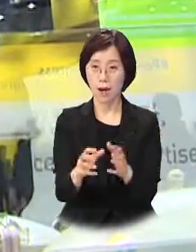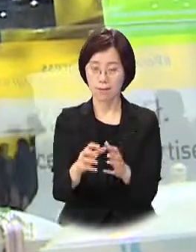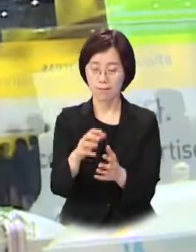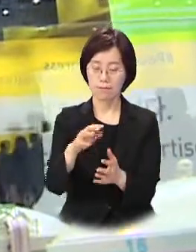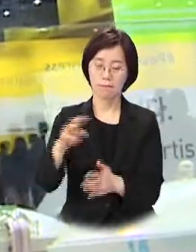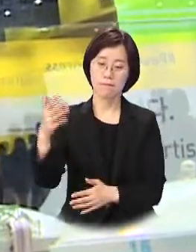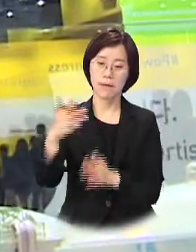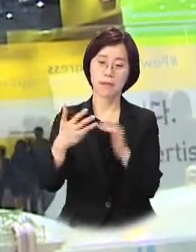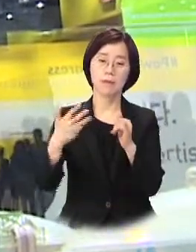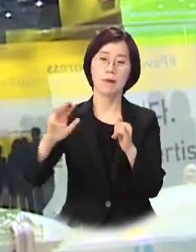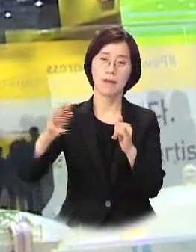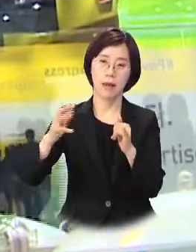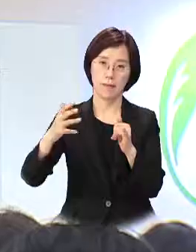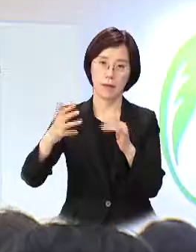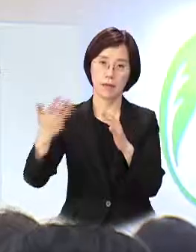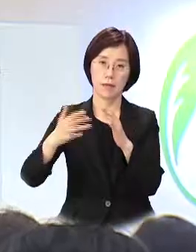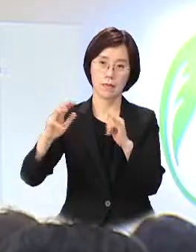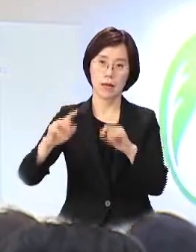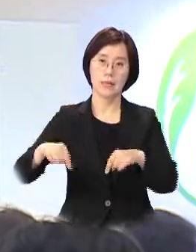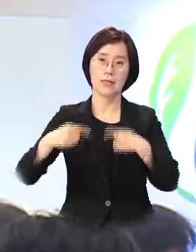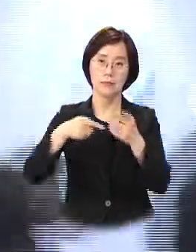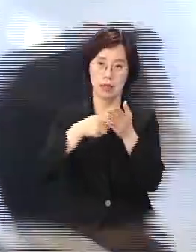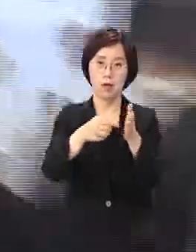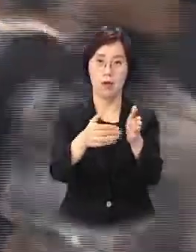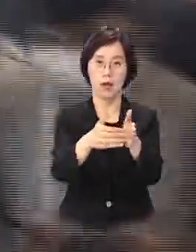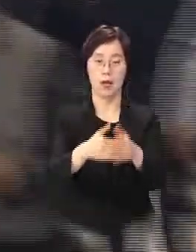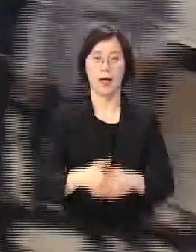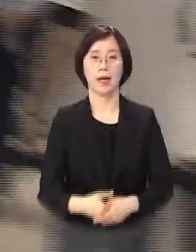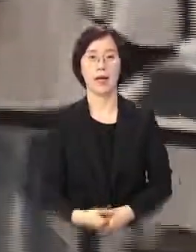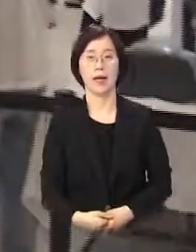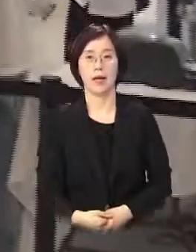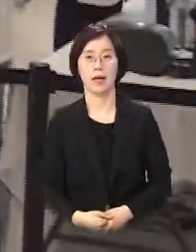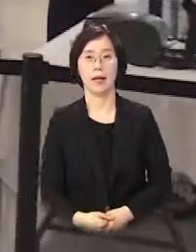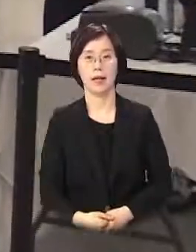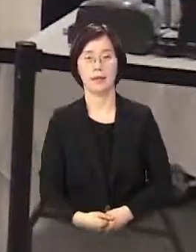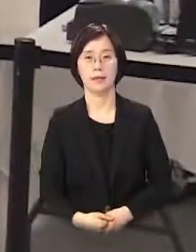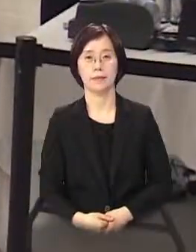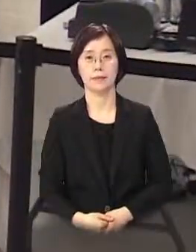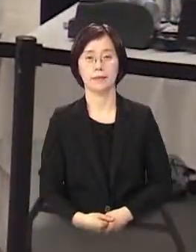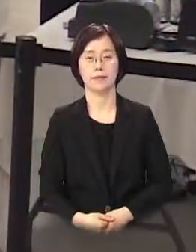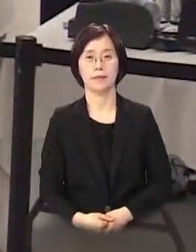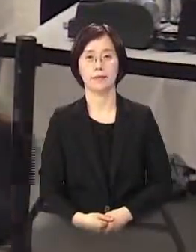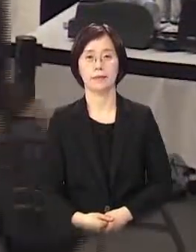모두 8,800명이 참가 신청했습니다. TBC 박용훈입니다.